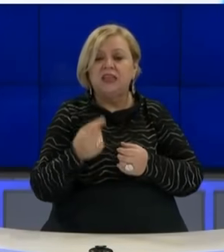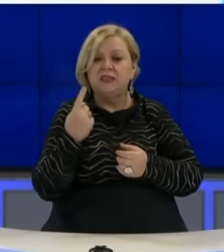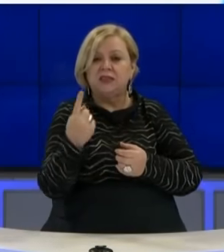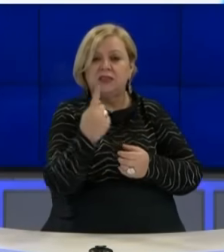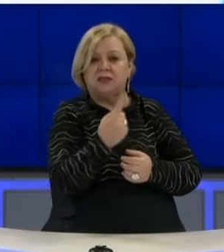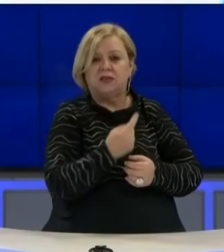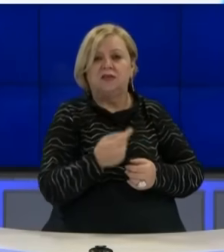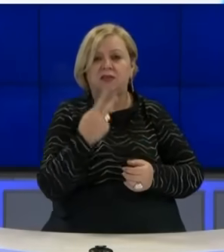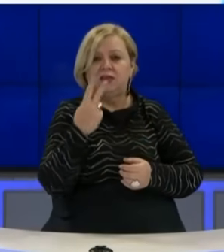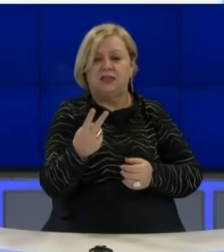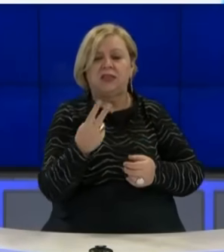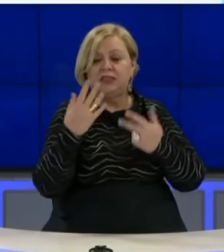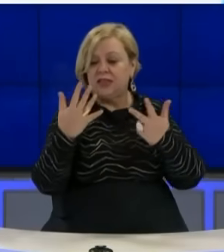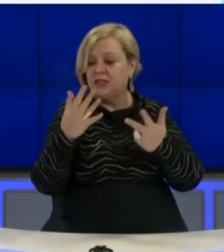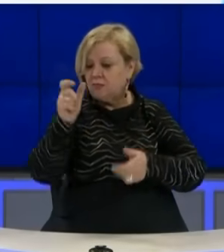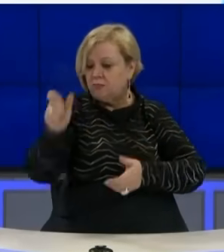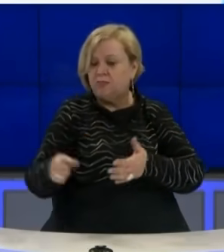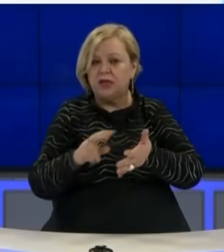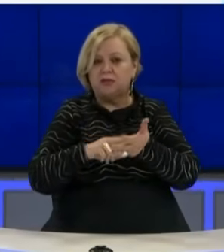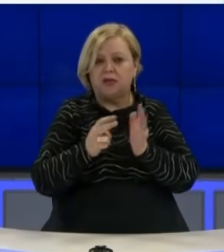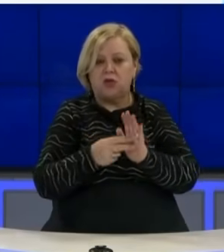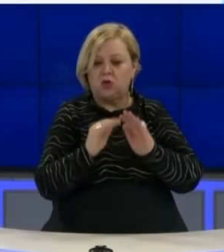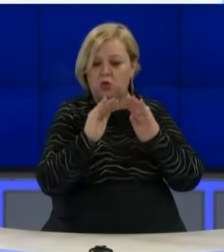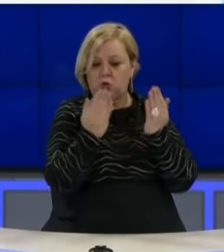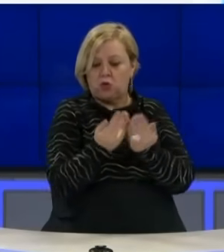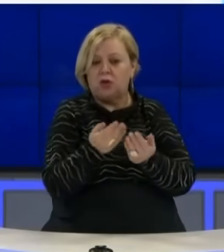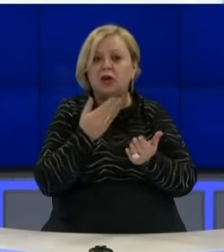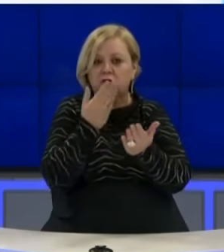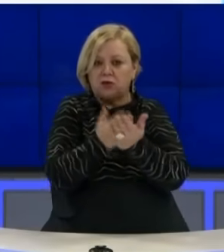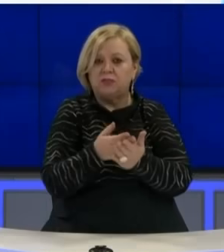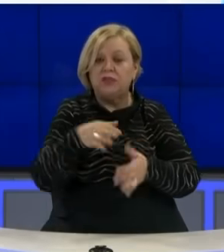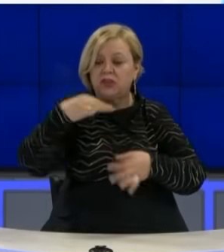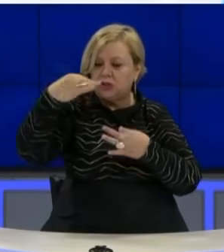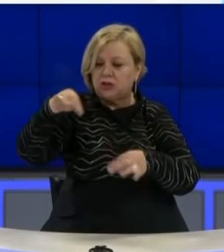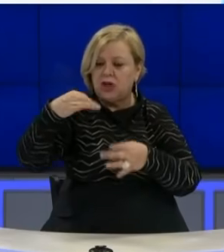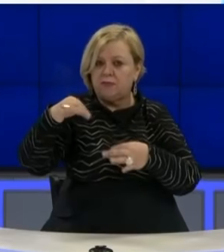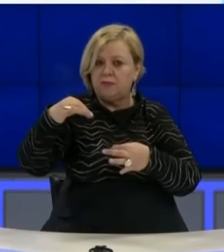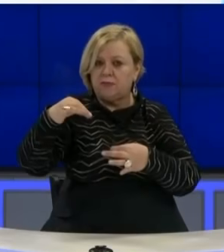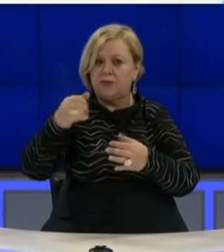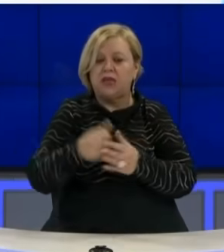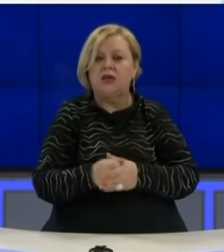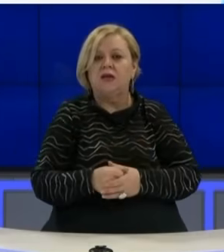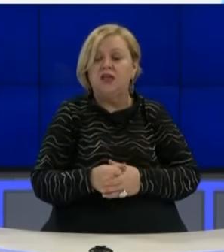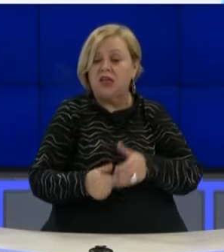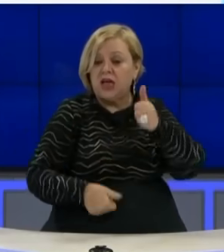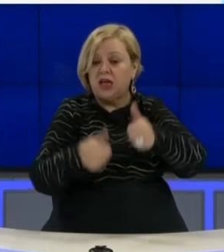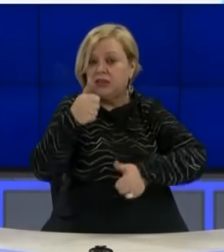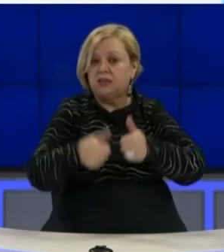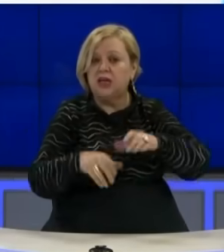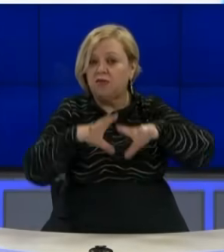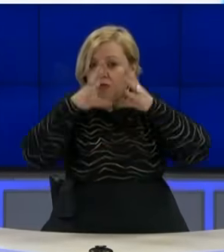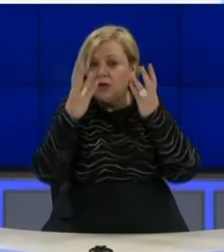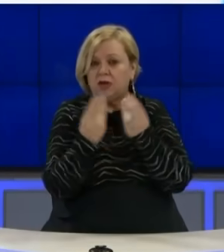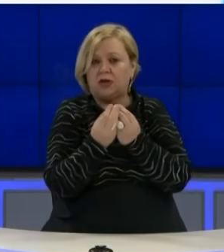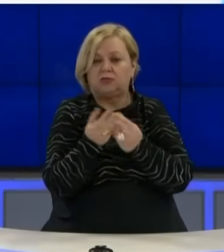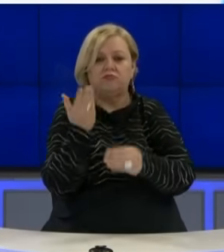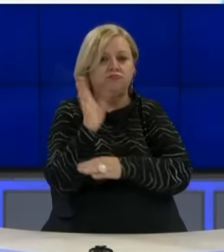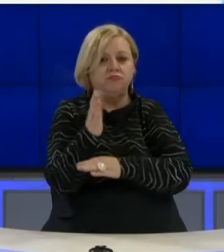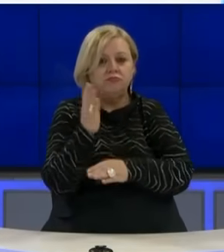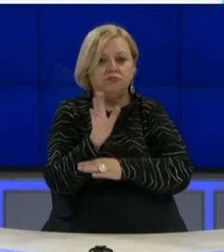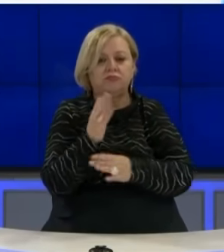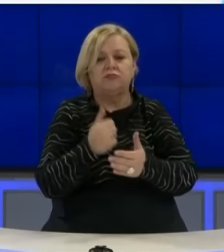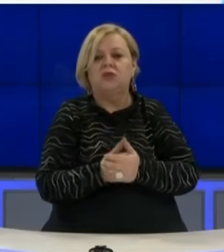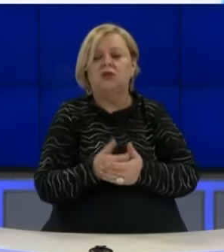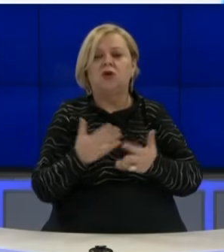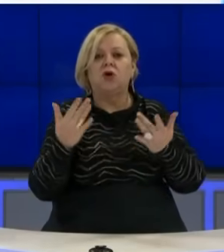28 partive thuhet se zyra rekomandon certifikimin e subjektit politik dhe të gjithë kandidatëve, do të thotë secila parti varësisht prej sa